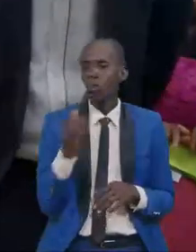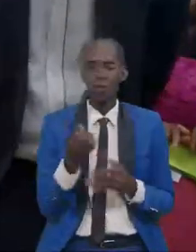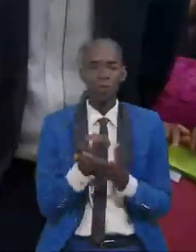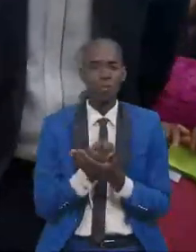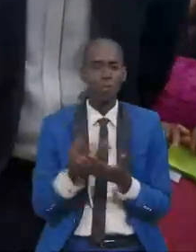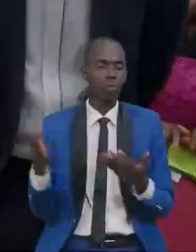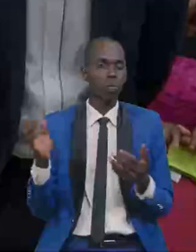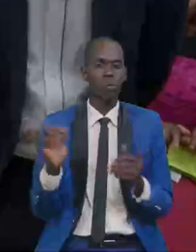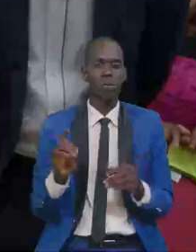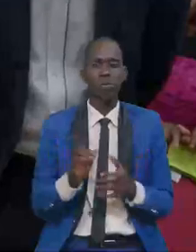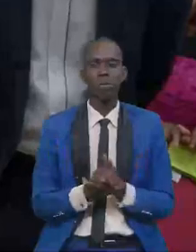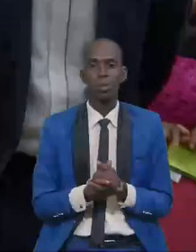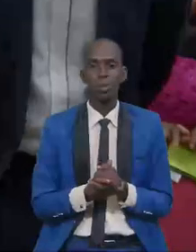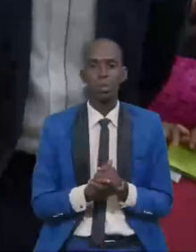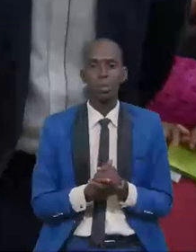inépuisable,